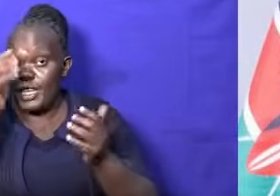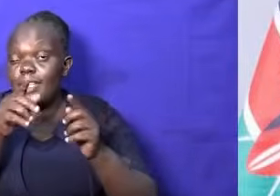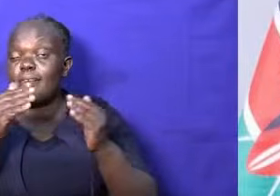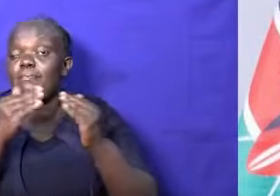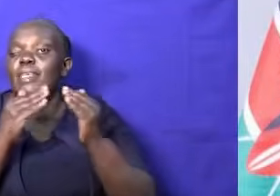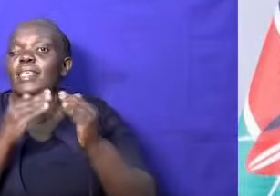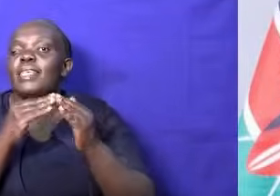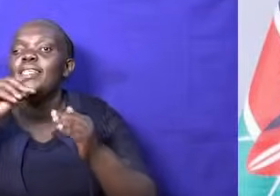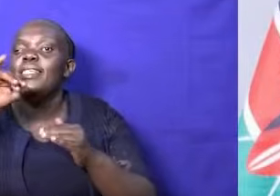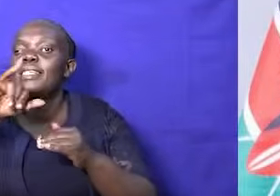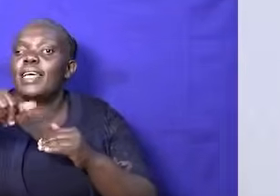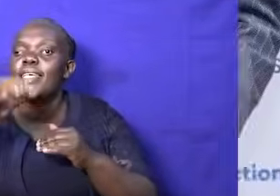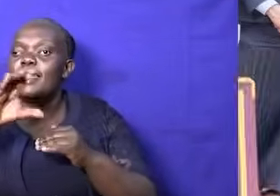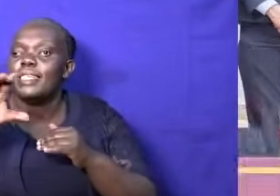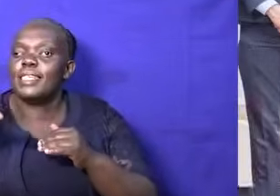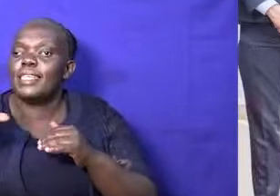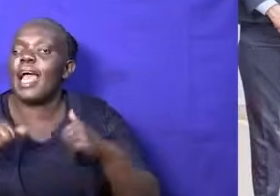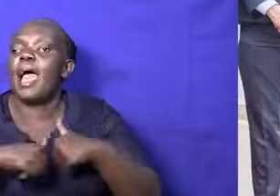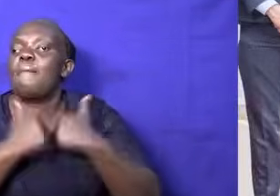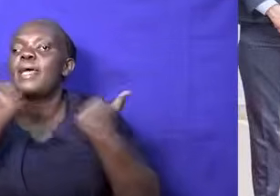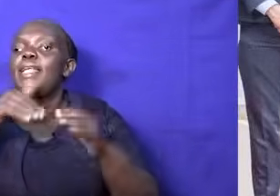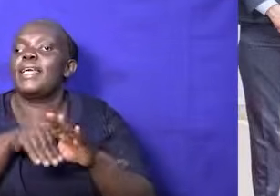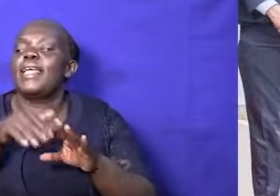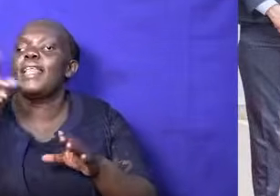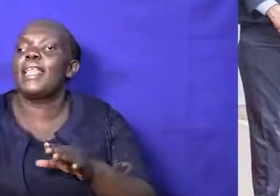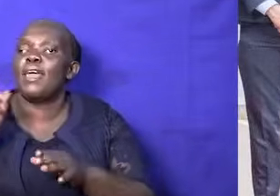katika mkutano wa JCC uliofanyika Nairobi.